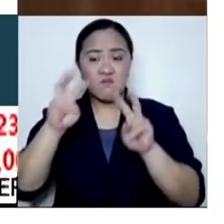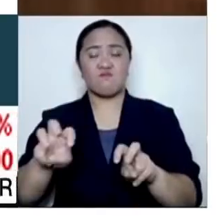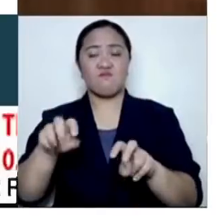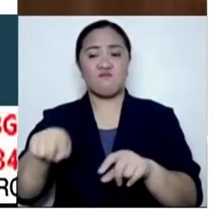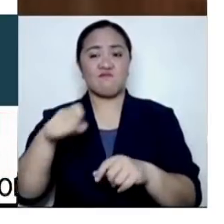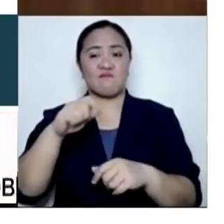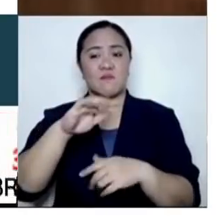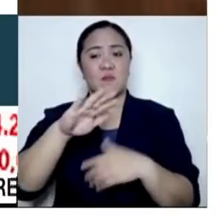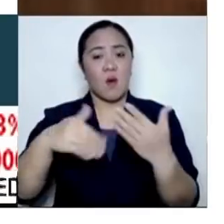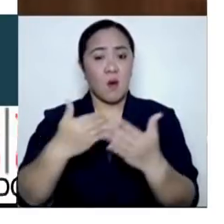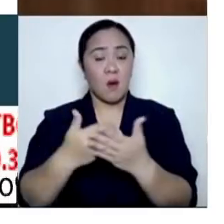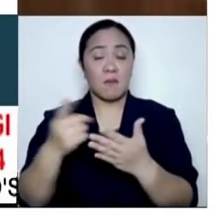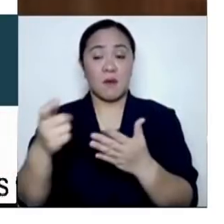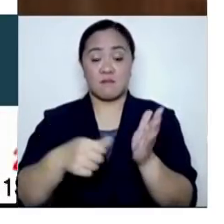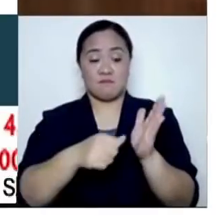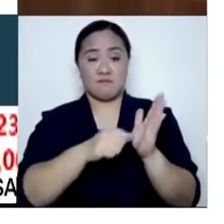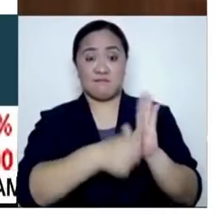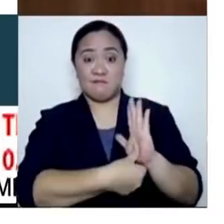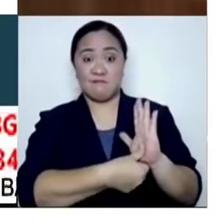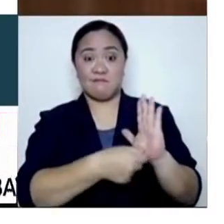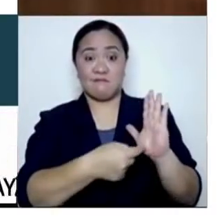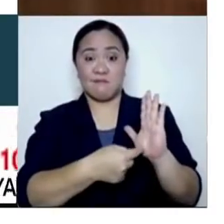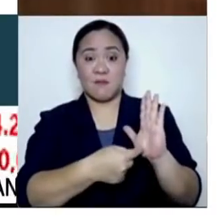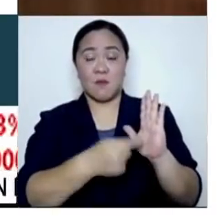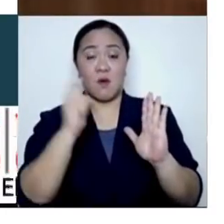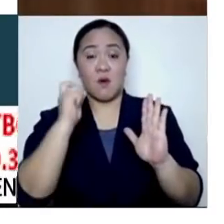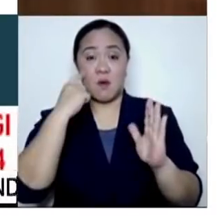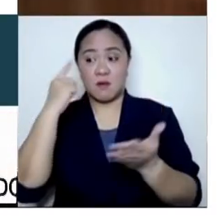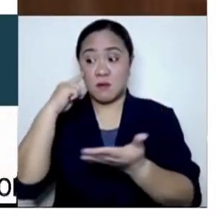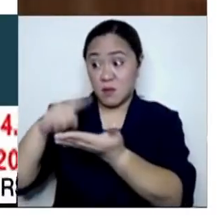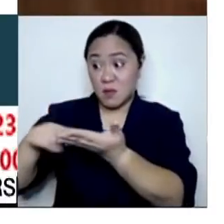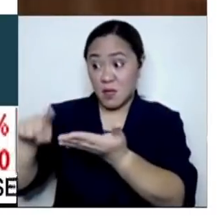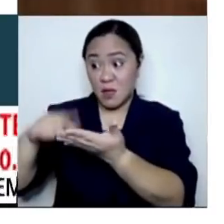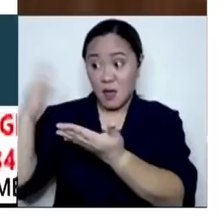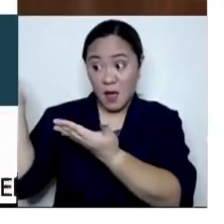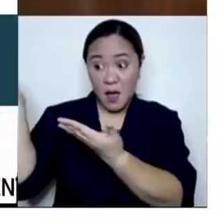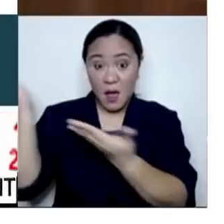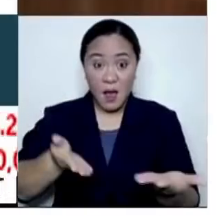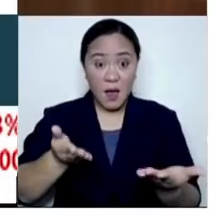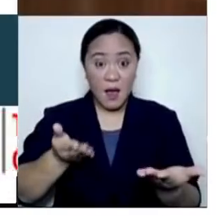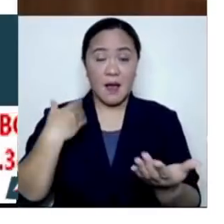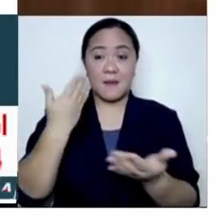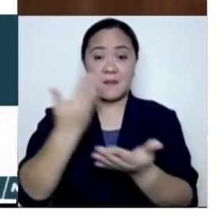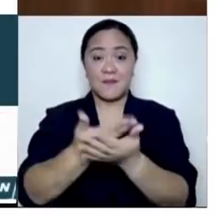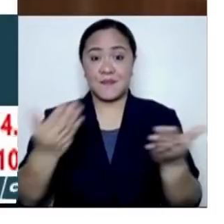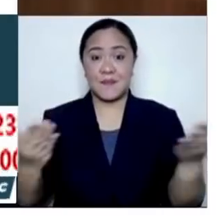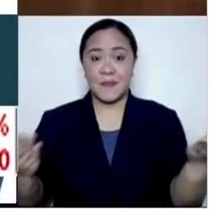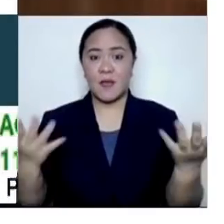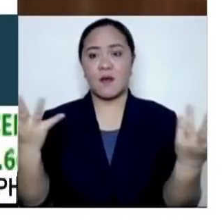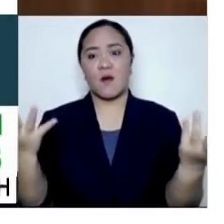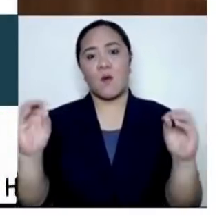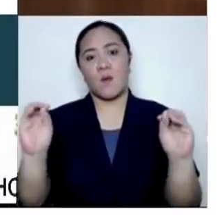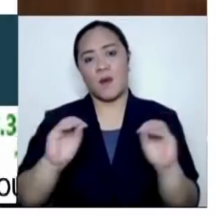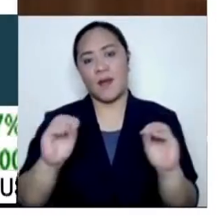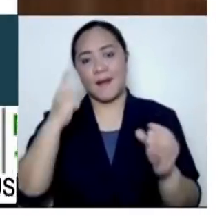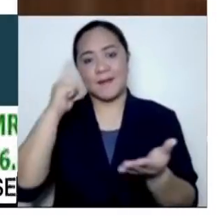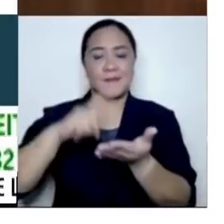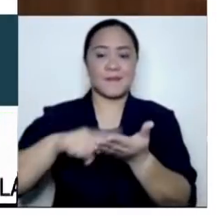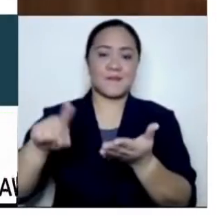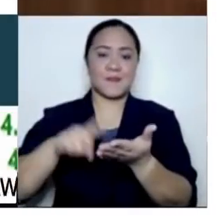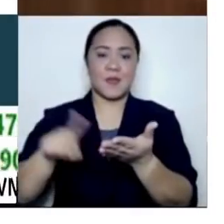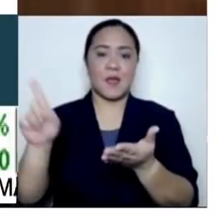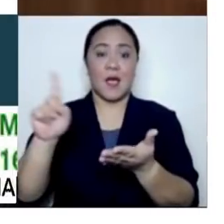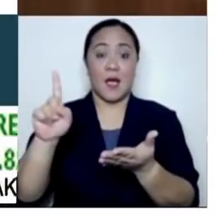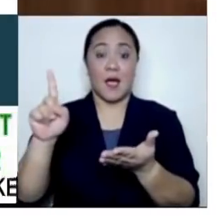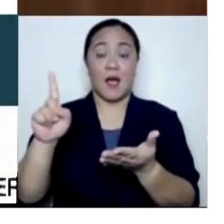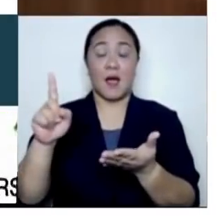niya, talagang hindi nila bin-inspection yung dumating na produkto. Na-emphasize na naman na may mas mahalang kuha nila